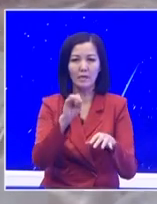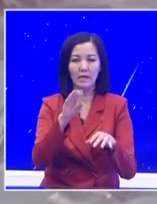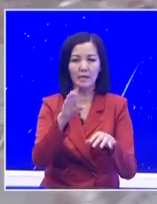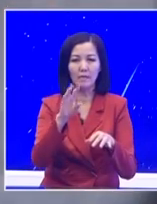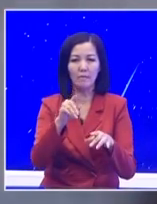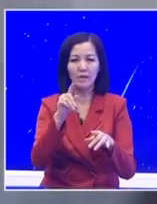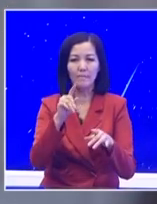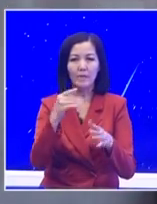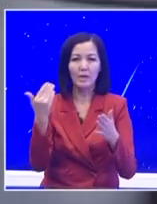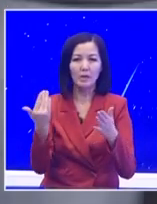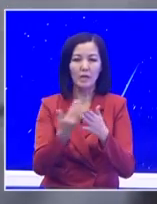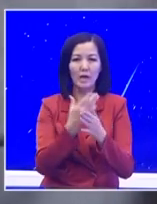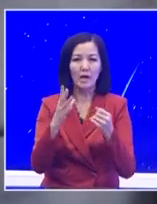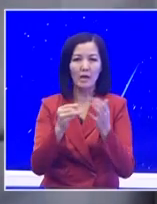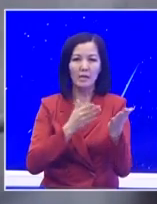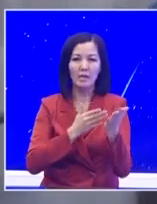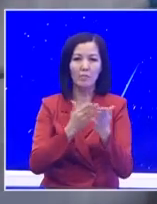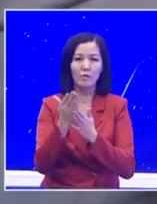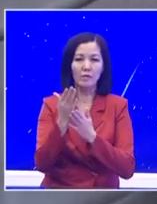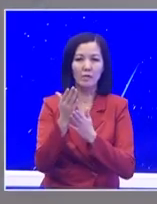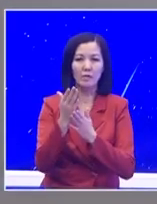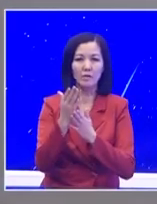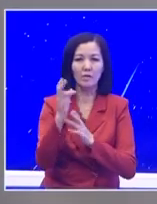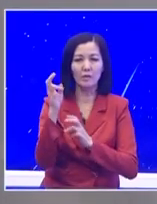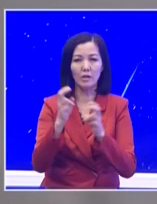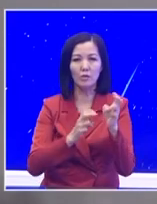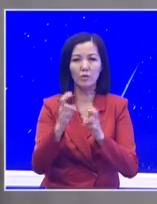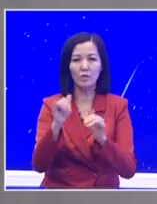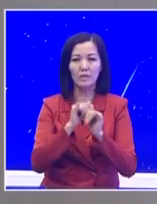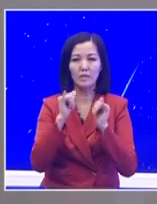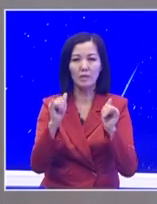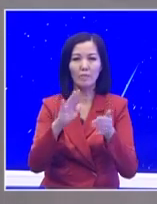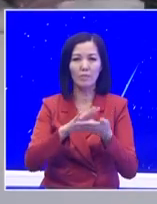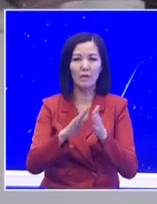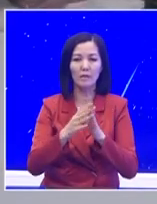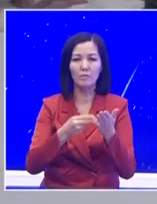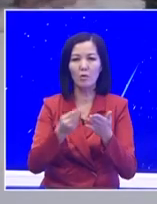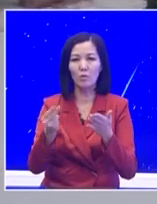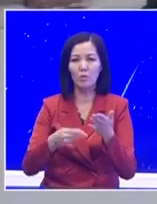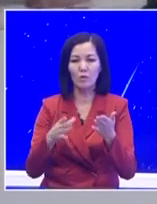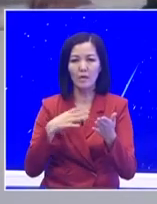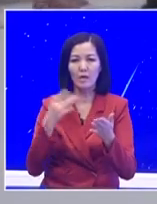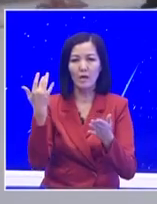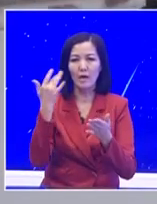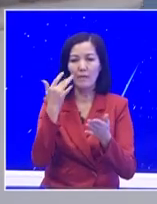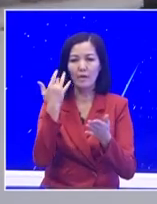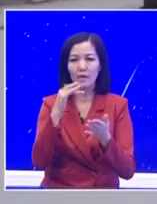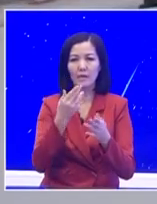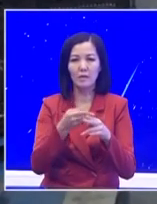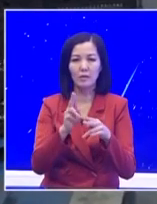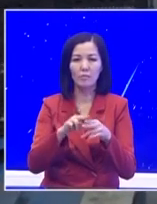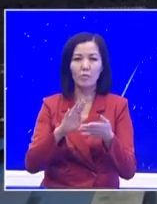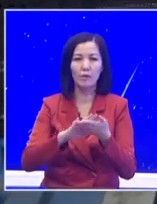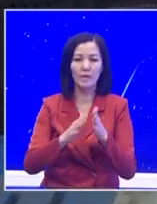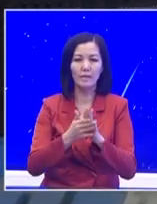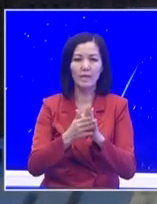Джон Тайсон мен заманауи агро мультипротеин индустриясын дамыту туралы келісімге қол қойысып келгентін.